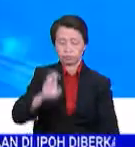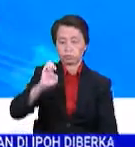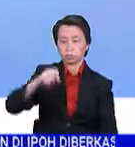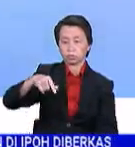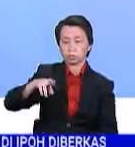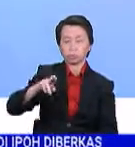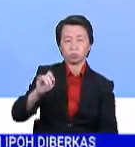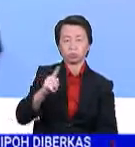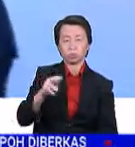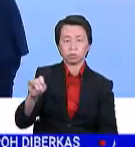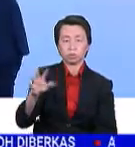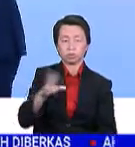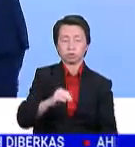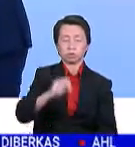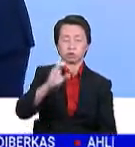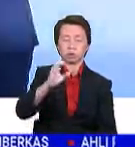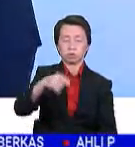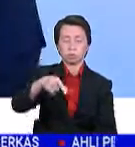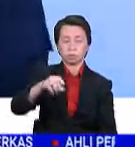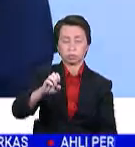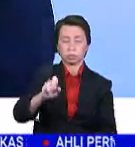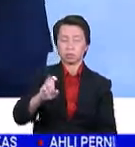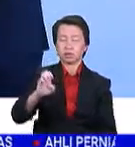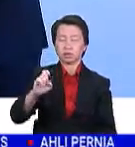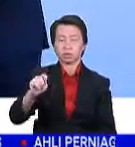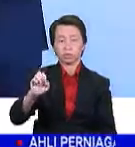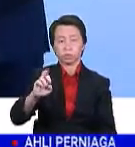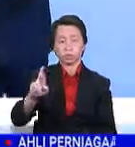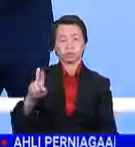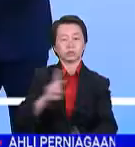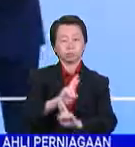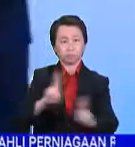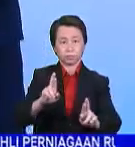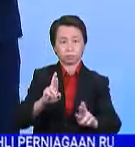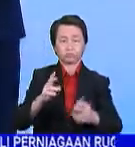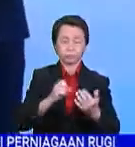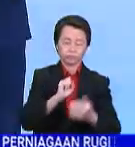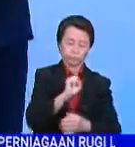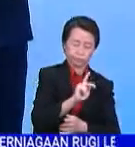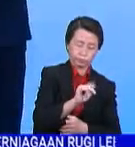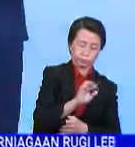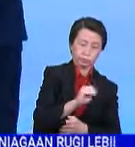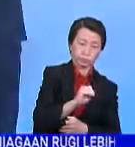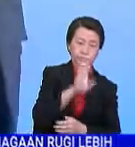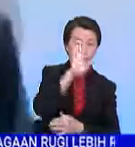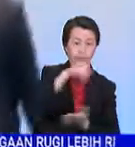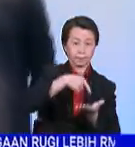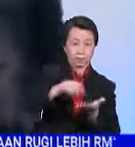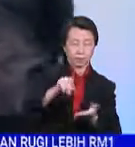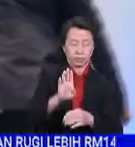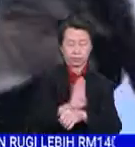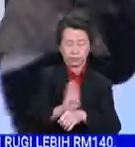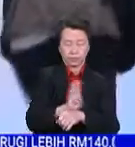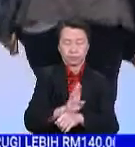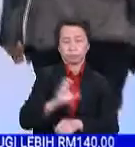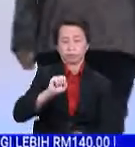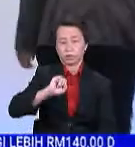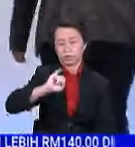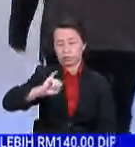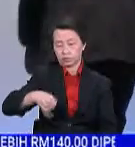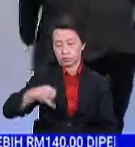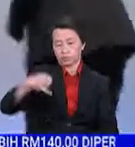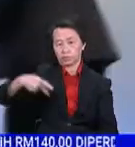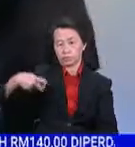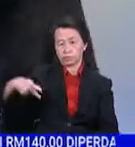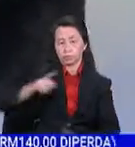equity dan qwerty itu tersedia Selain itu skema dibawah Sadiqah jaminan pembiayaan dan perniagaan SCTV